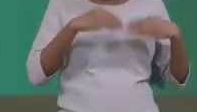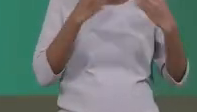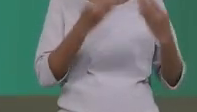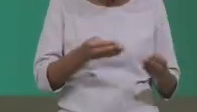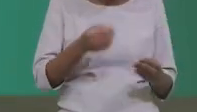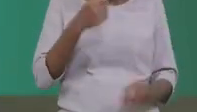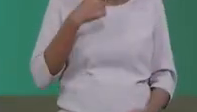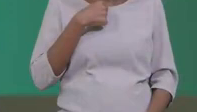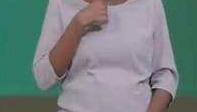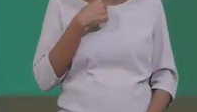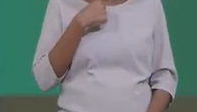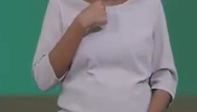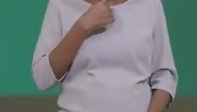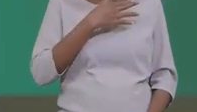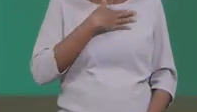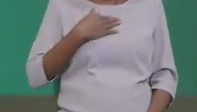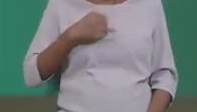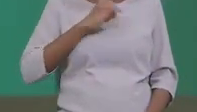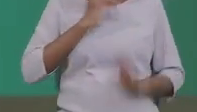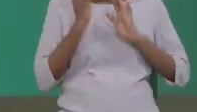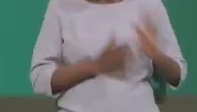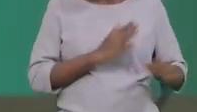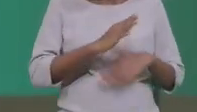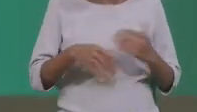Nous devons apprendre à connaître ce que Dieu m'a donné.